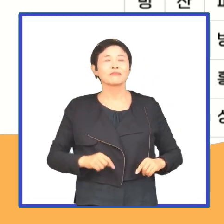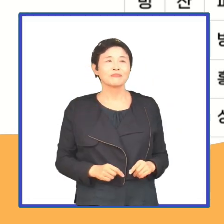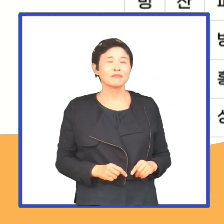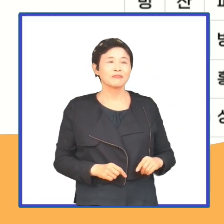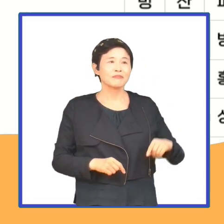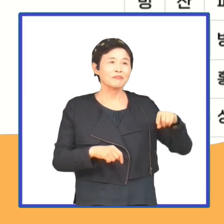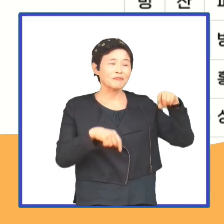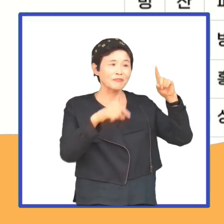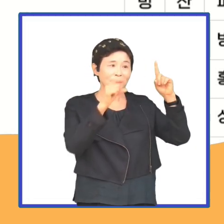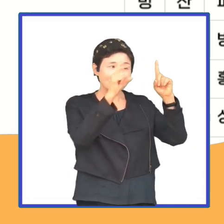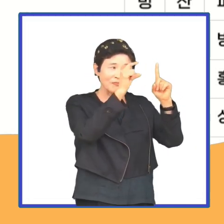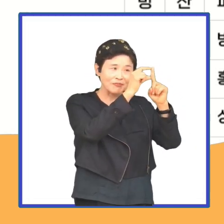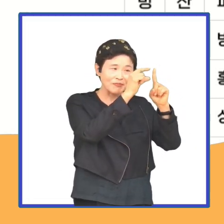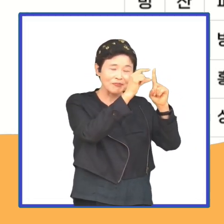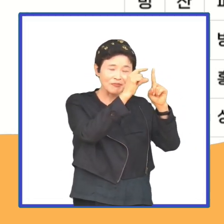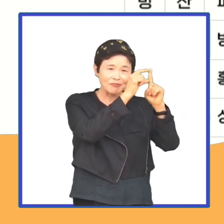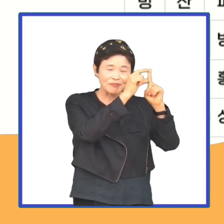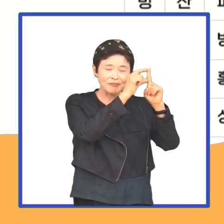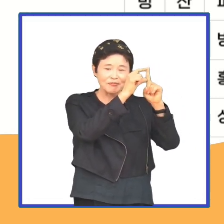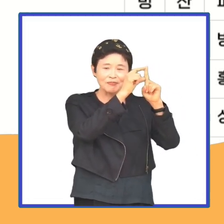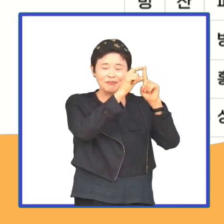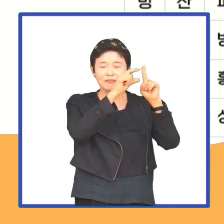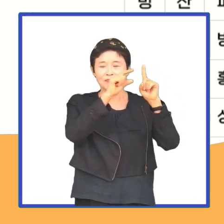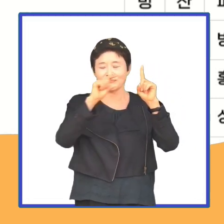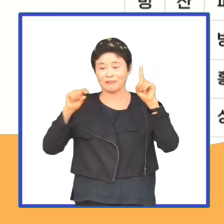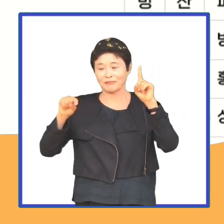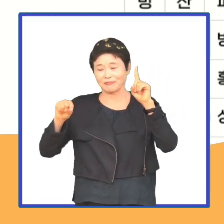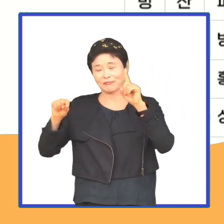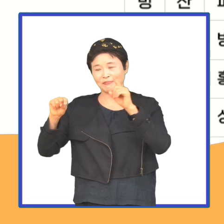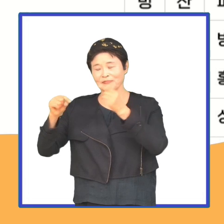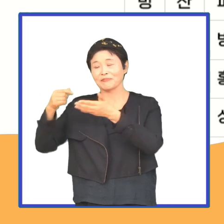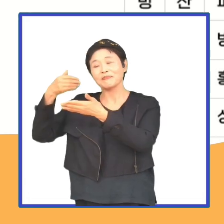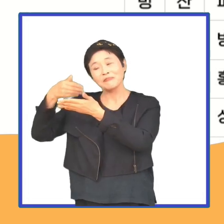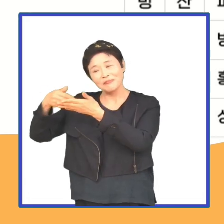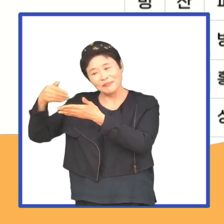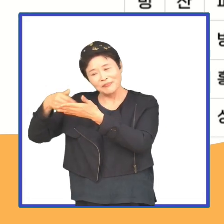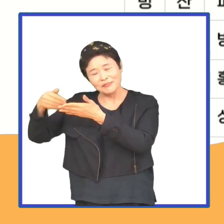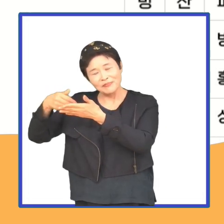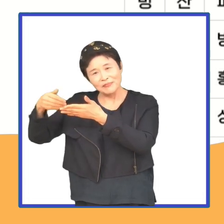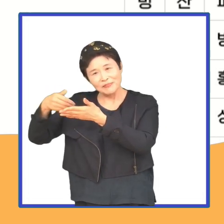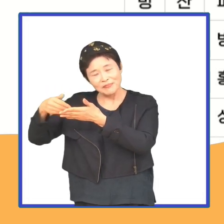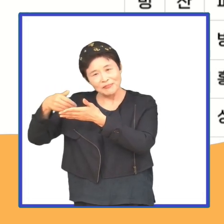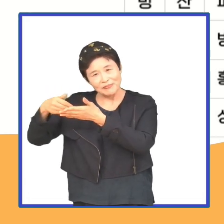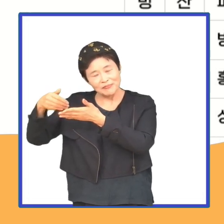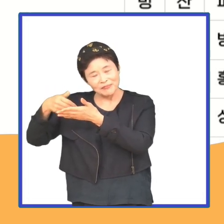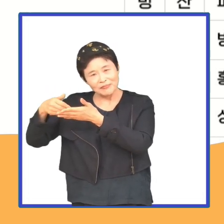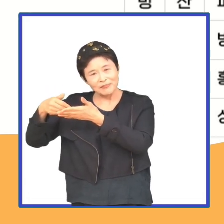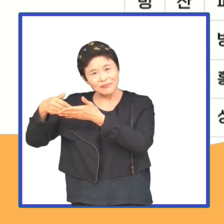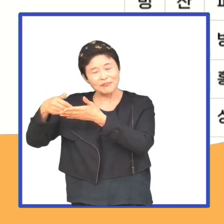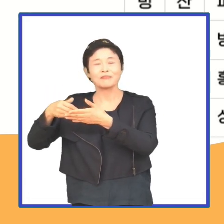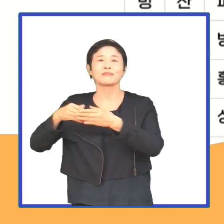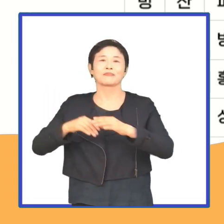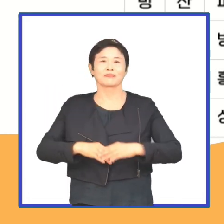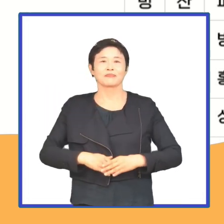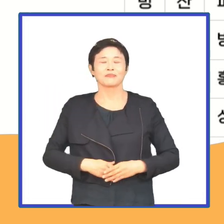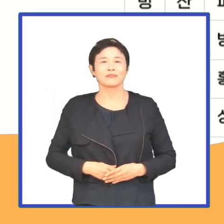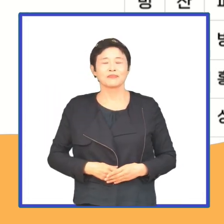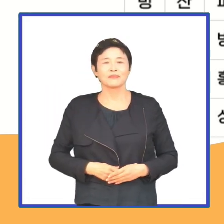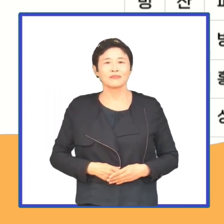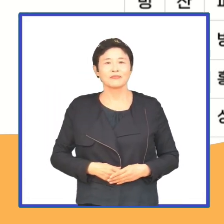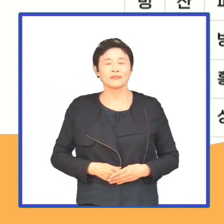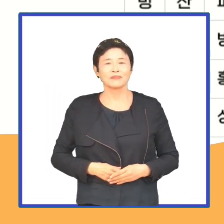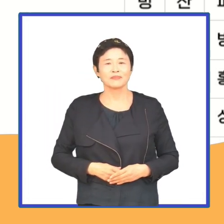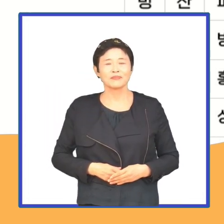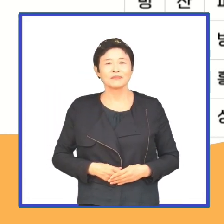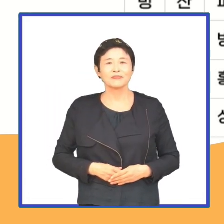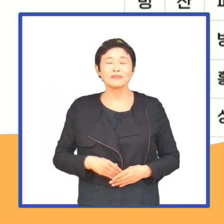활동지 아랫부분 왼쪽에는 낱말 퀴즈가, 오른쪽에는 낱말 퀴즈를 풀 수 있는 힌트를 그림으로 표현해 놨어요. 잠시